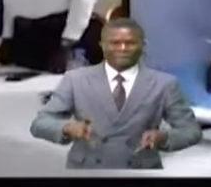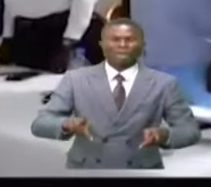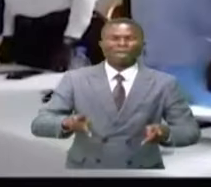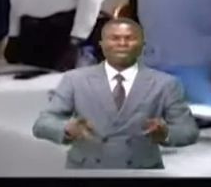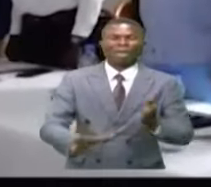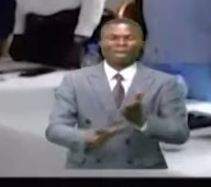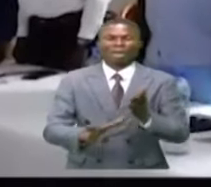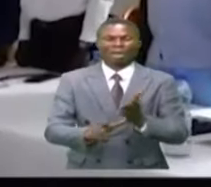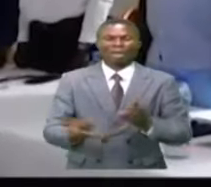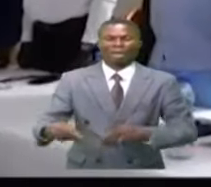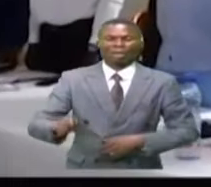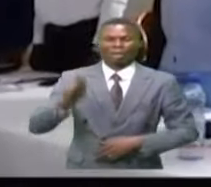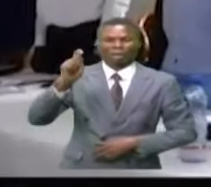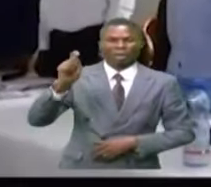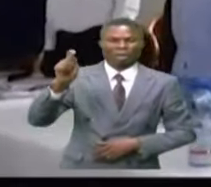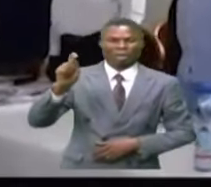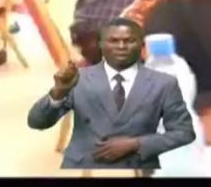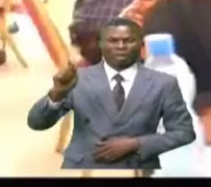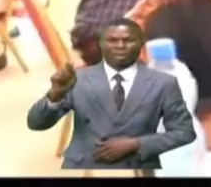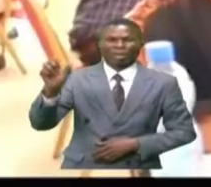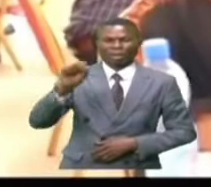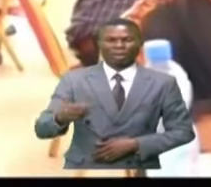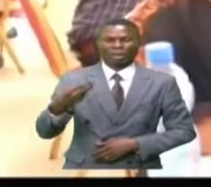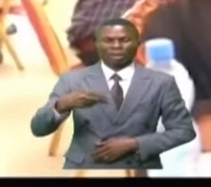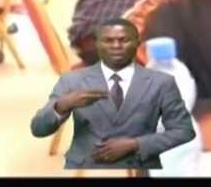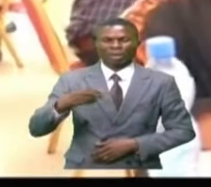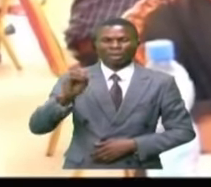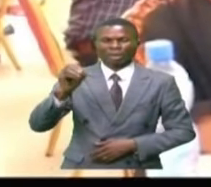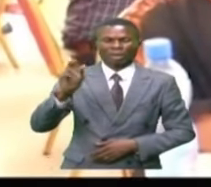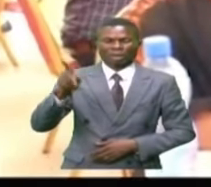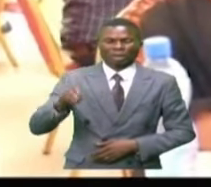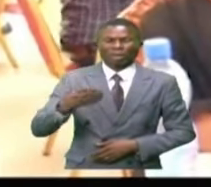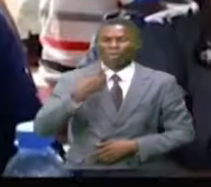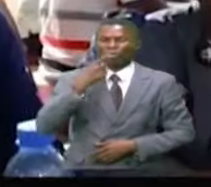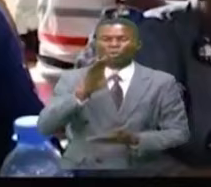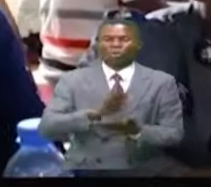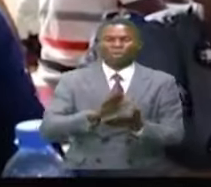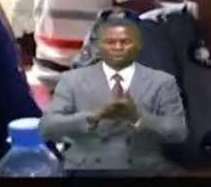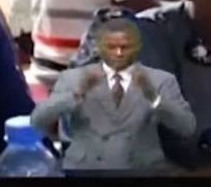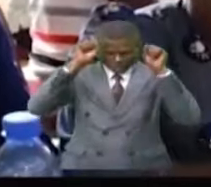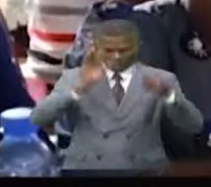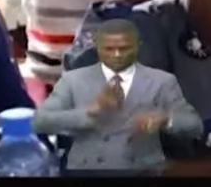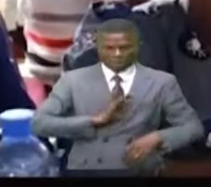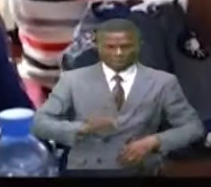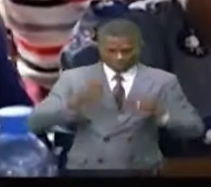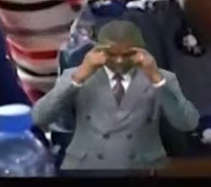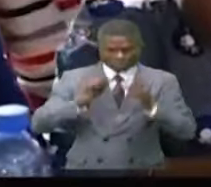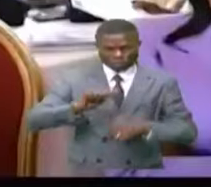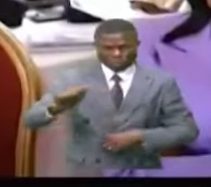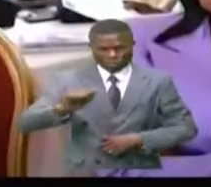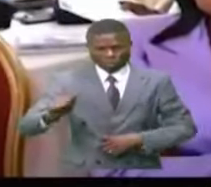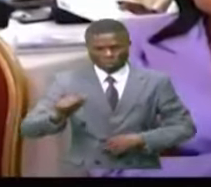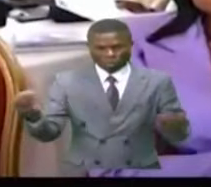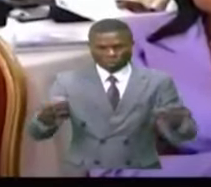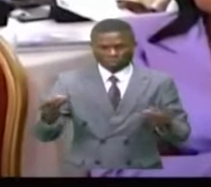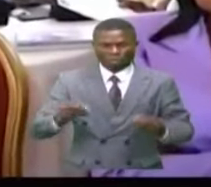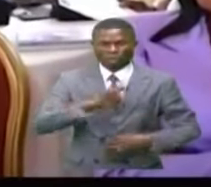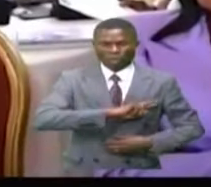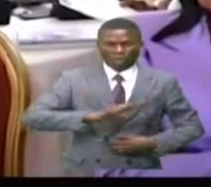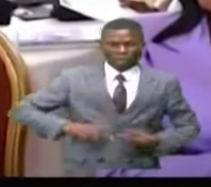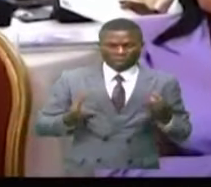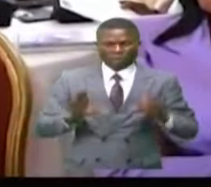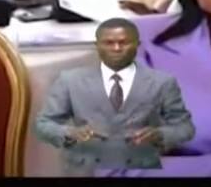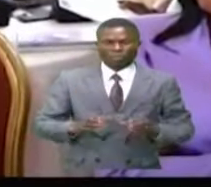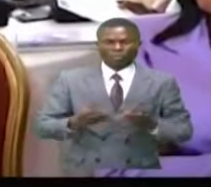de la Tchopo, rend hommage au chef de l'État, Félix-Antoine Tshisekedi Tshilombo, pour sa détermination à faire de la RDC un